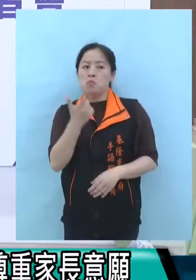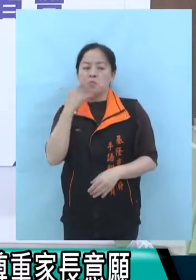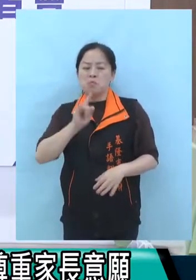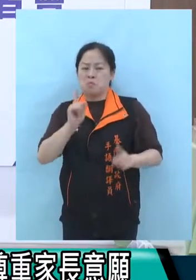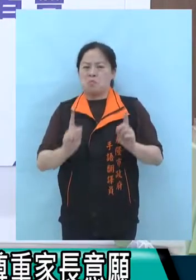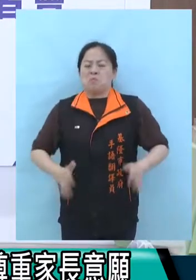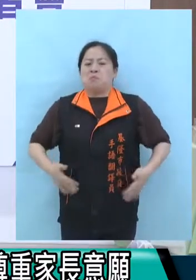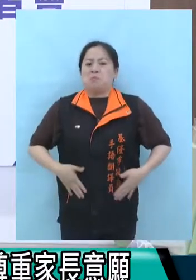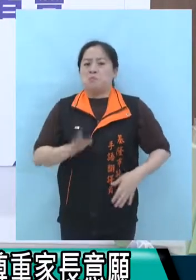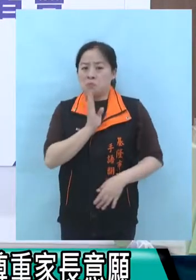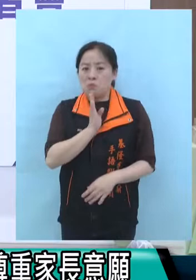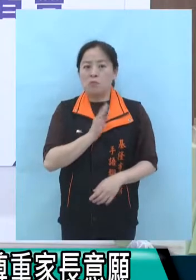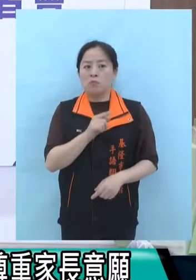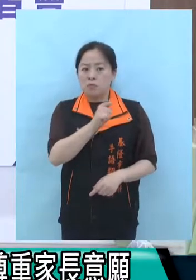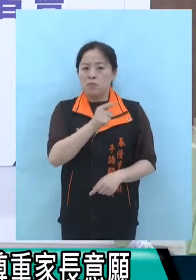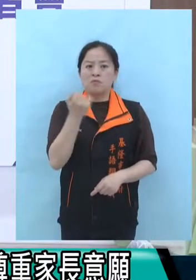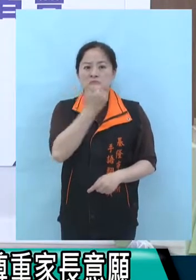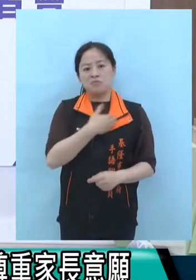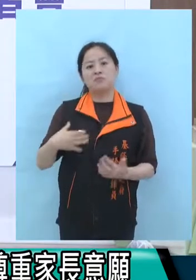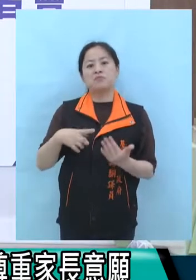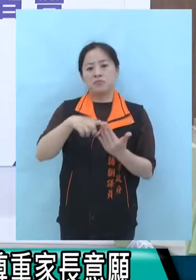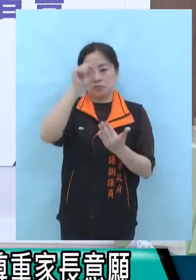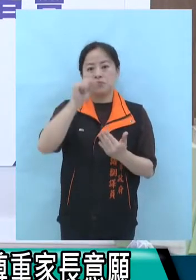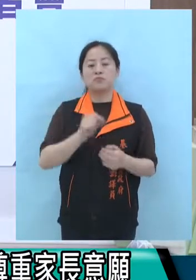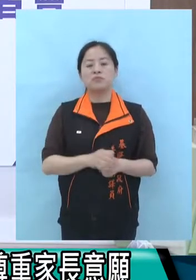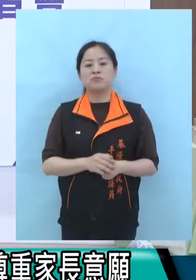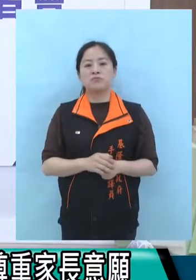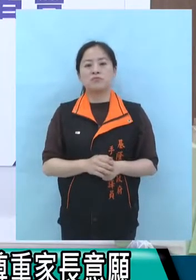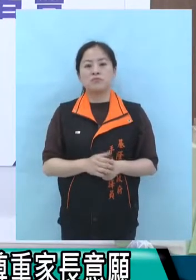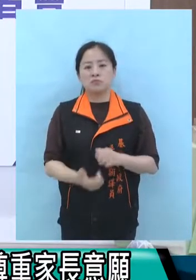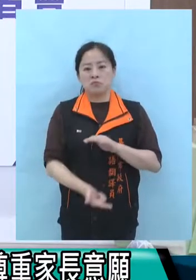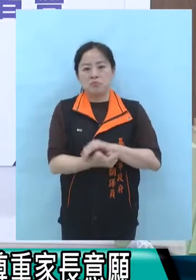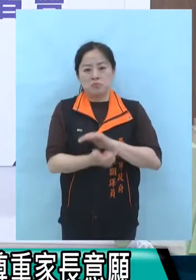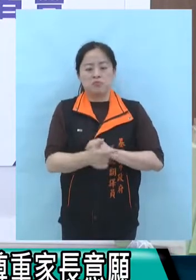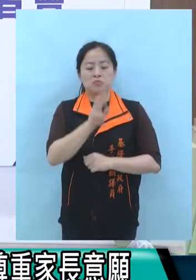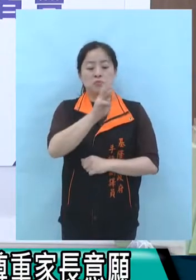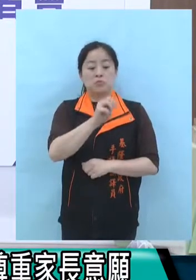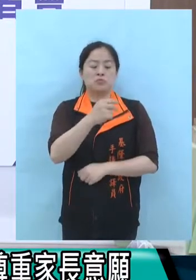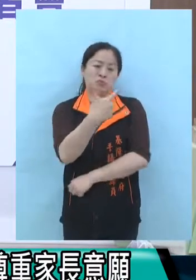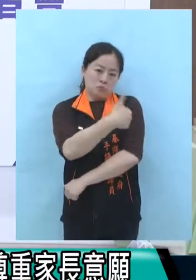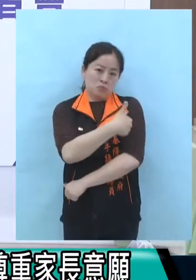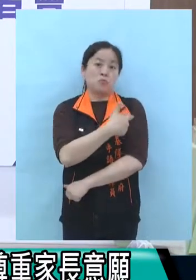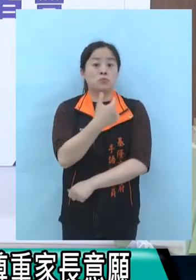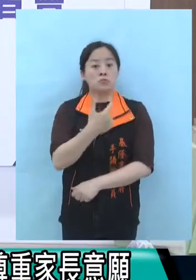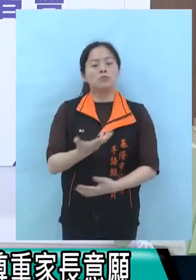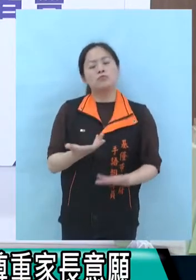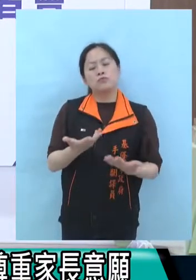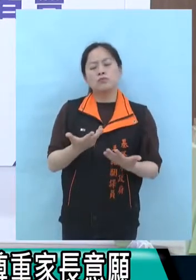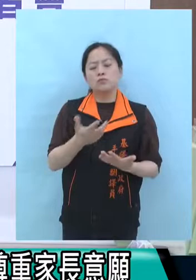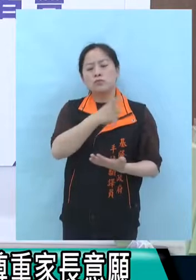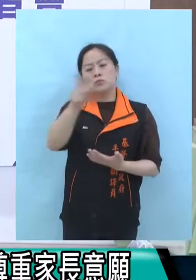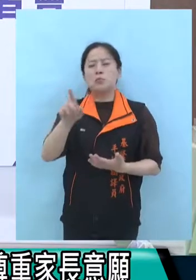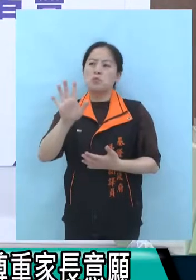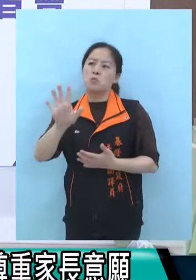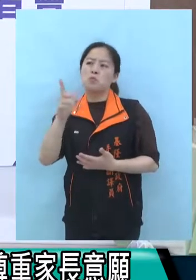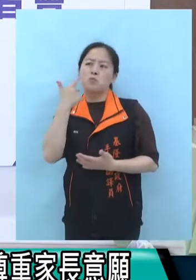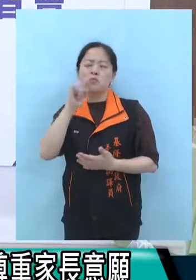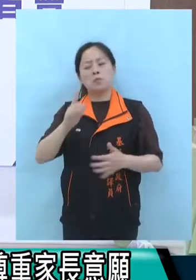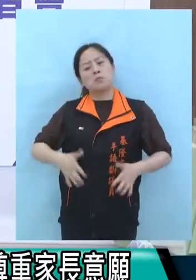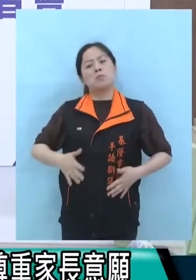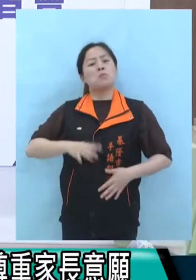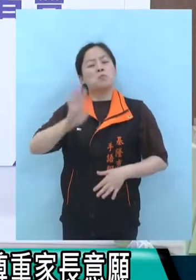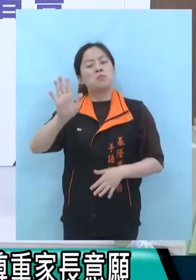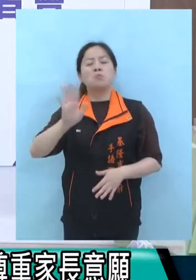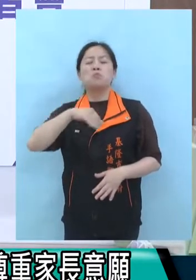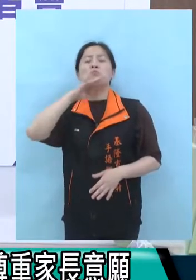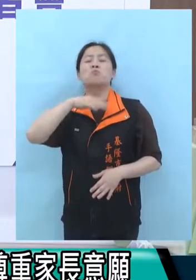急所以他可能会选择这个施打莫德纳的疫苗。那有一些家长可能觉得不急，然